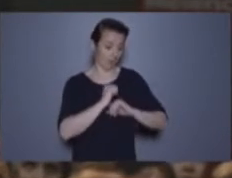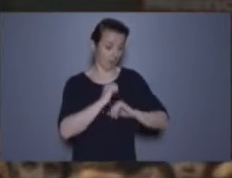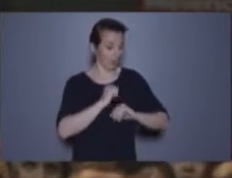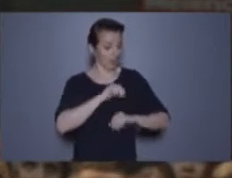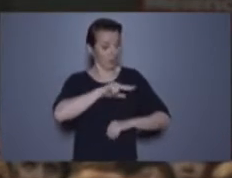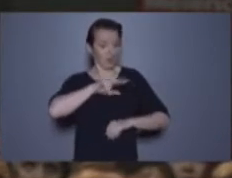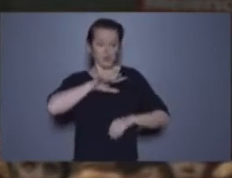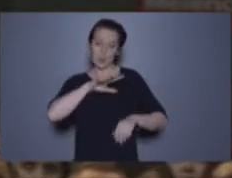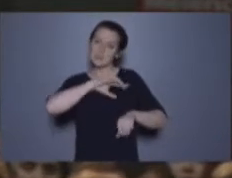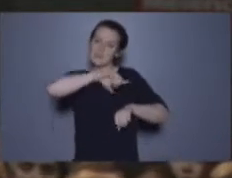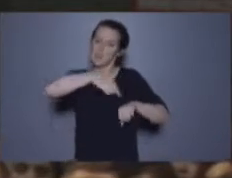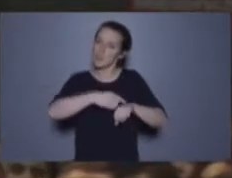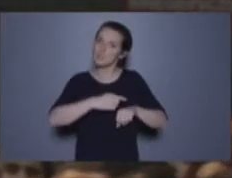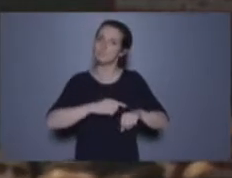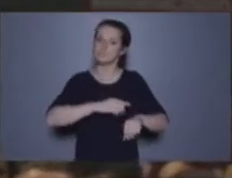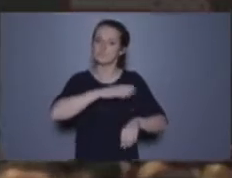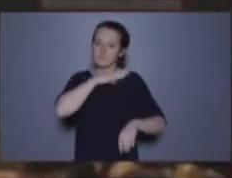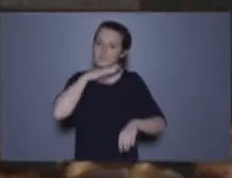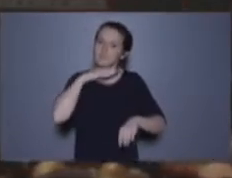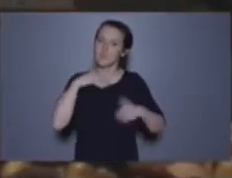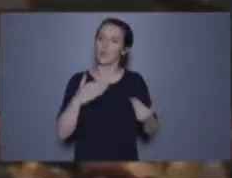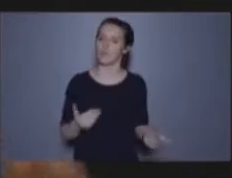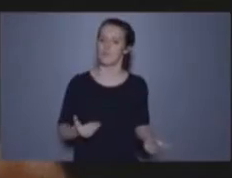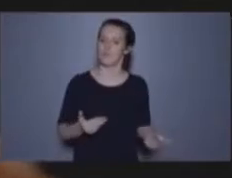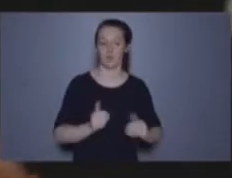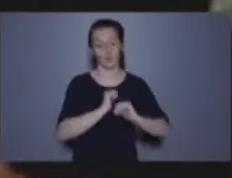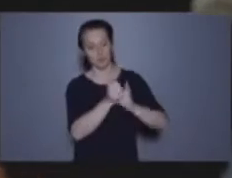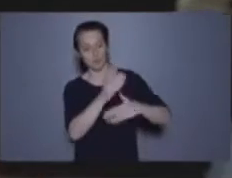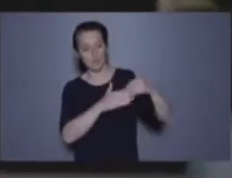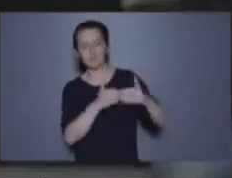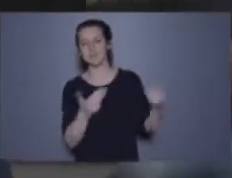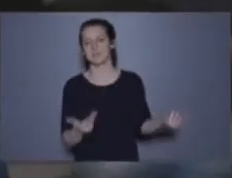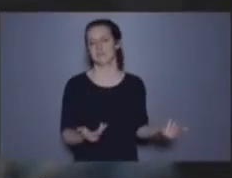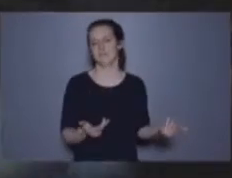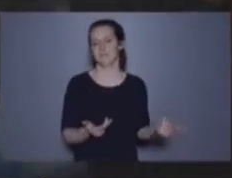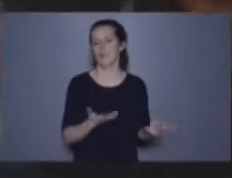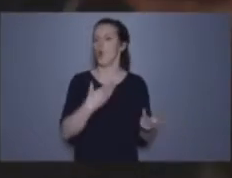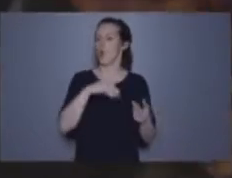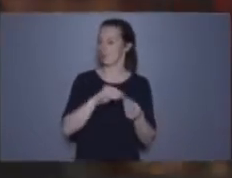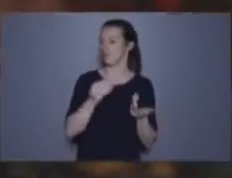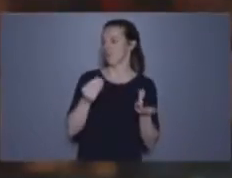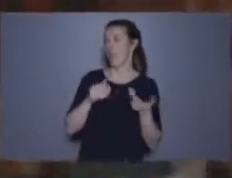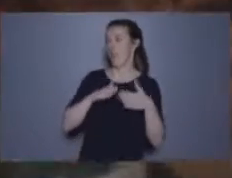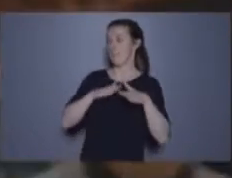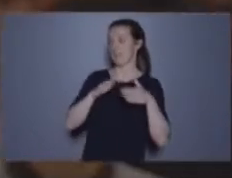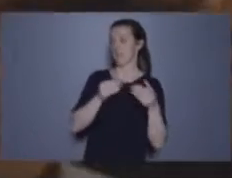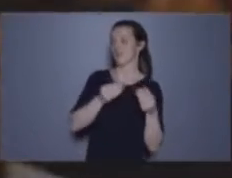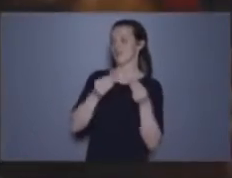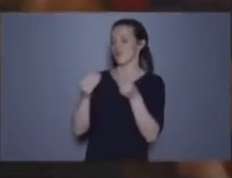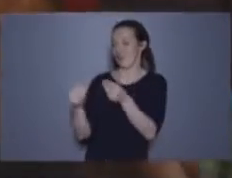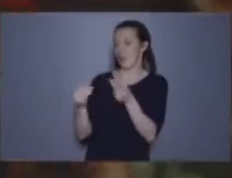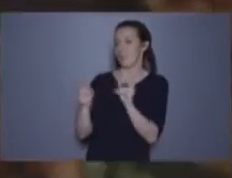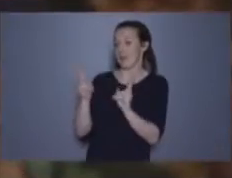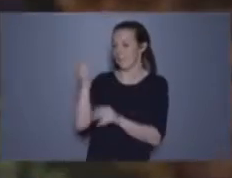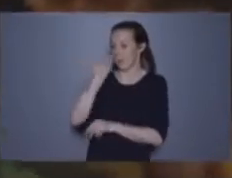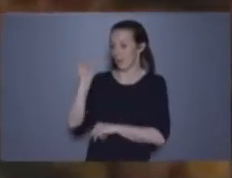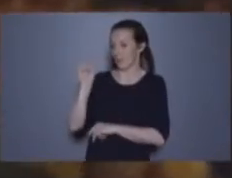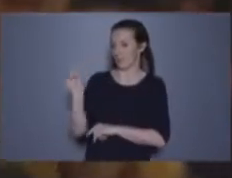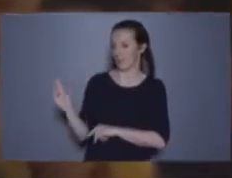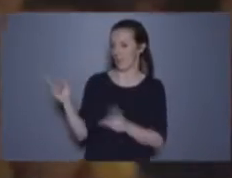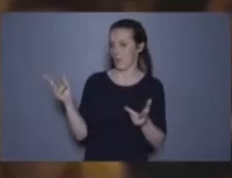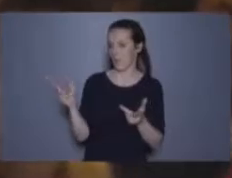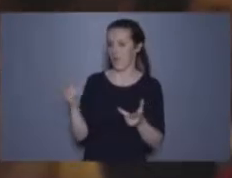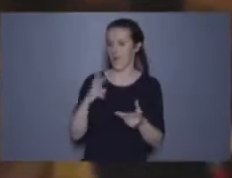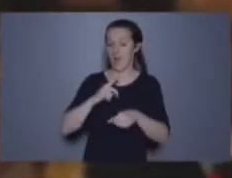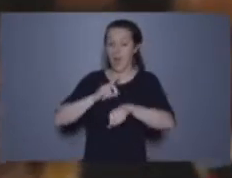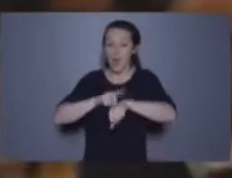déjà pas mal. Et puis après, il y a un mécanisme qu'il ne connaît pas, mais que je vais lui révéler ce soir, qui s'appelle